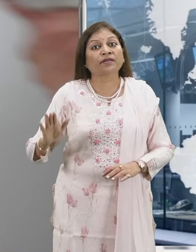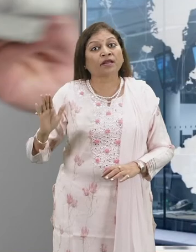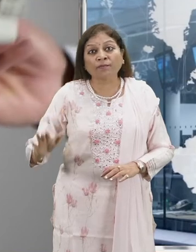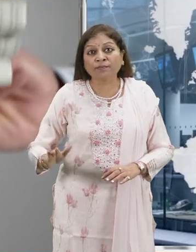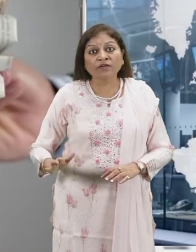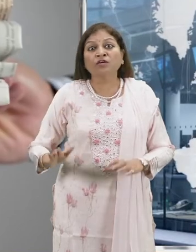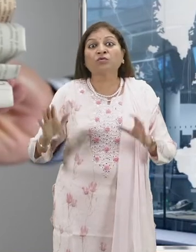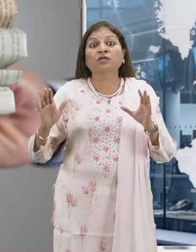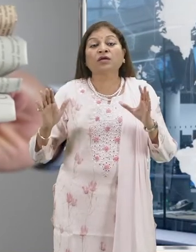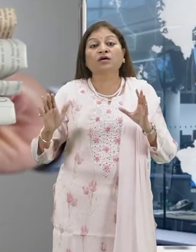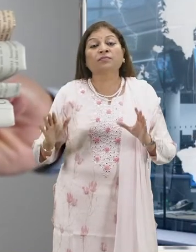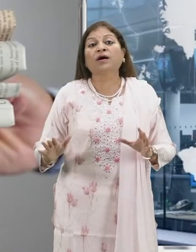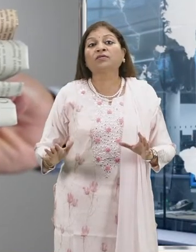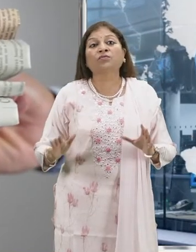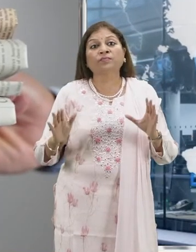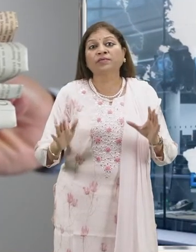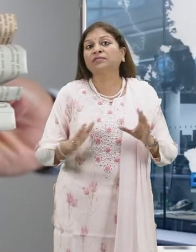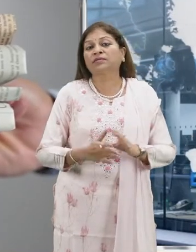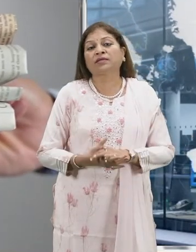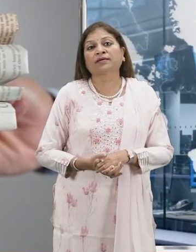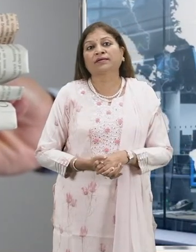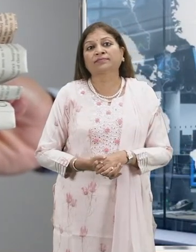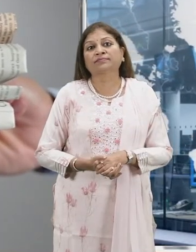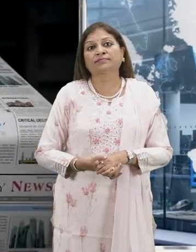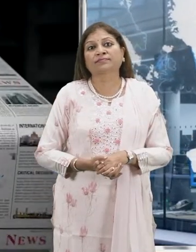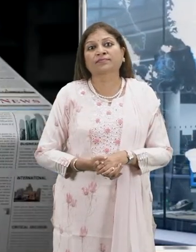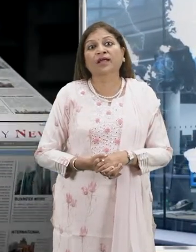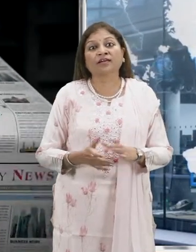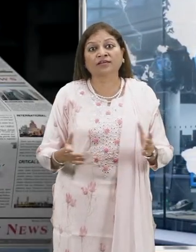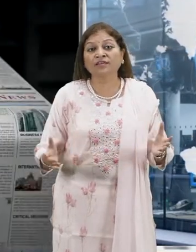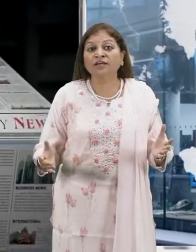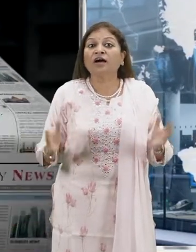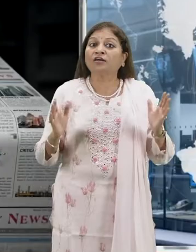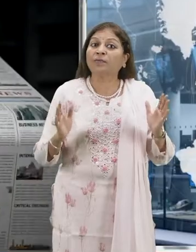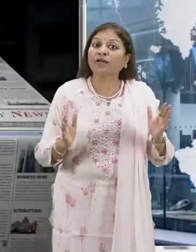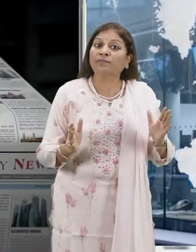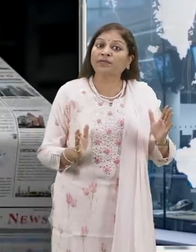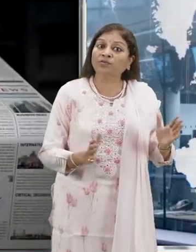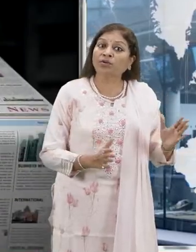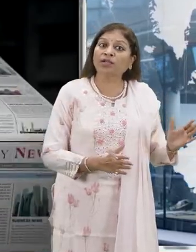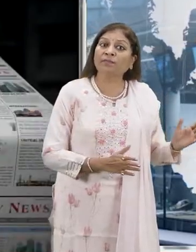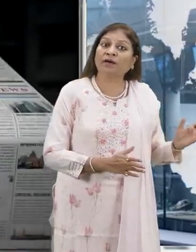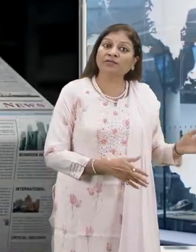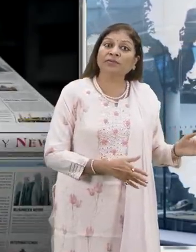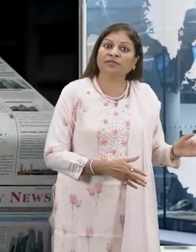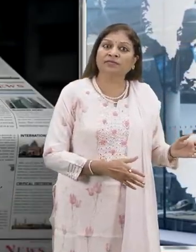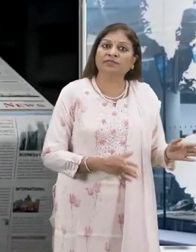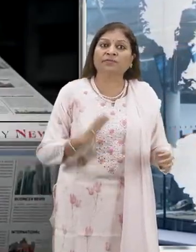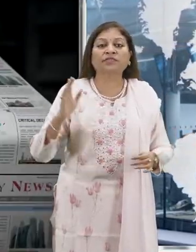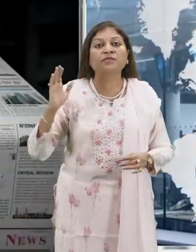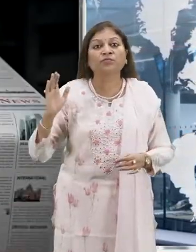सेंसरशिप के नाम पर उनके अखबार को बंद कर दिया गया। हालांकि अखबार बंद होने के बाद